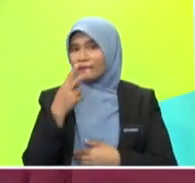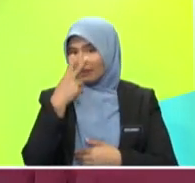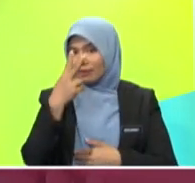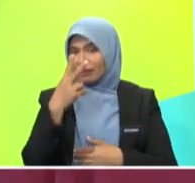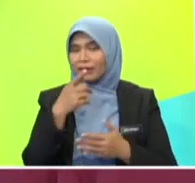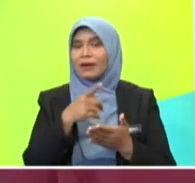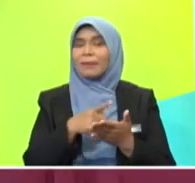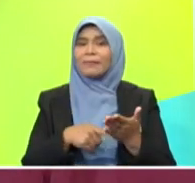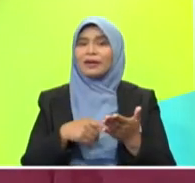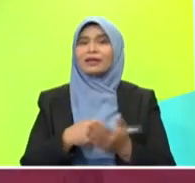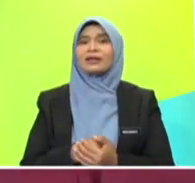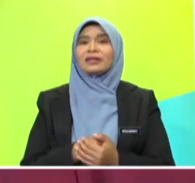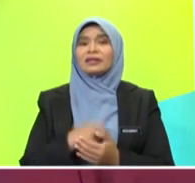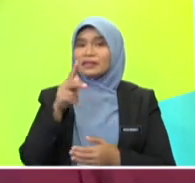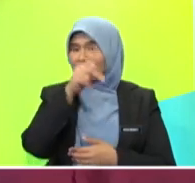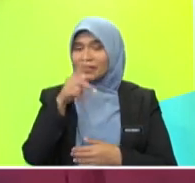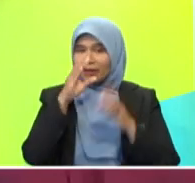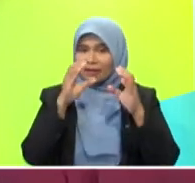apa-apa Apakah